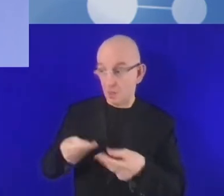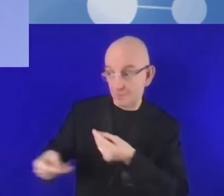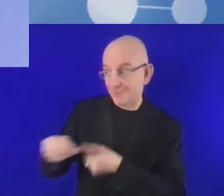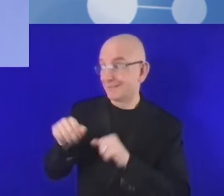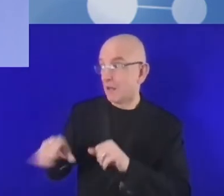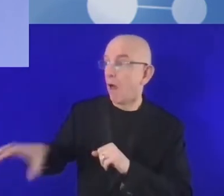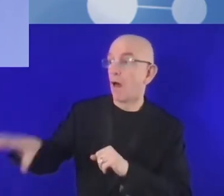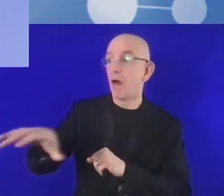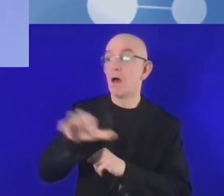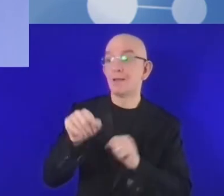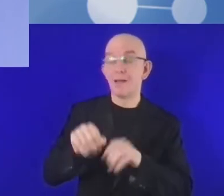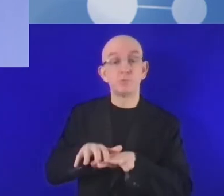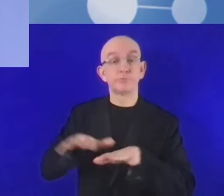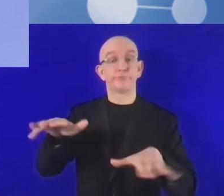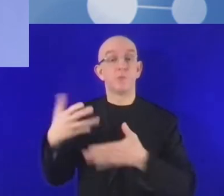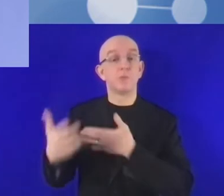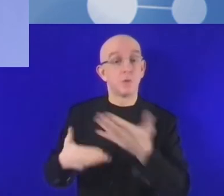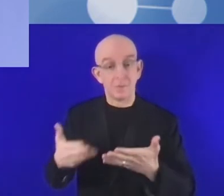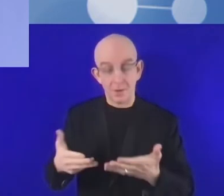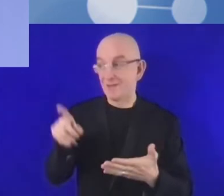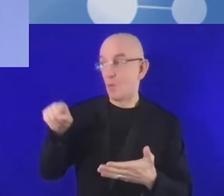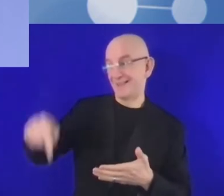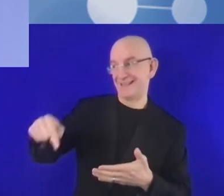这是我们的挑战，我们应该能够面对。